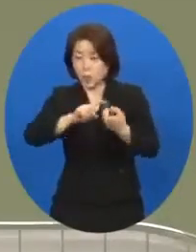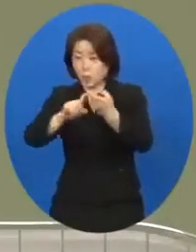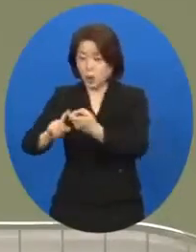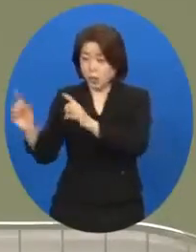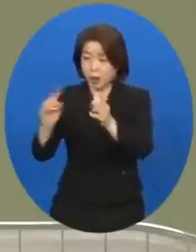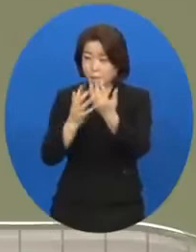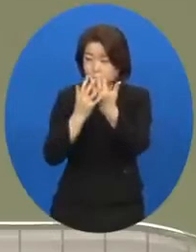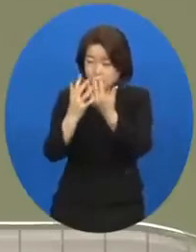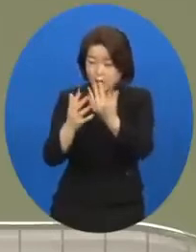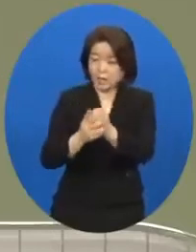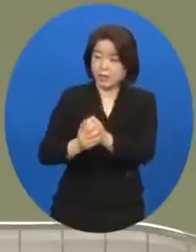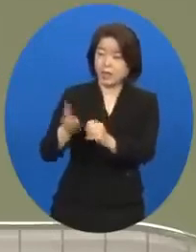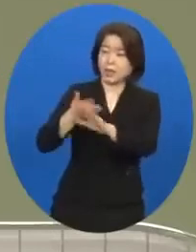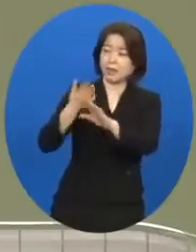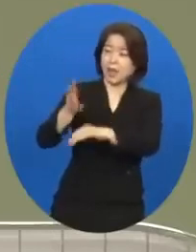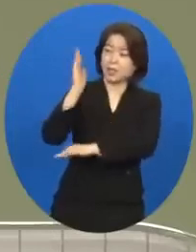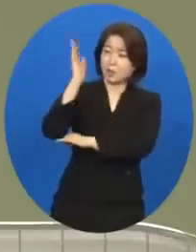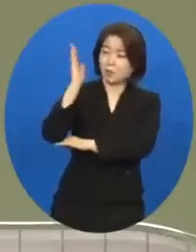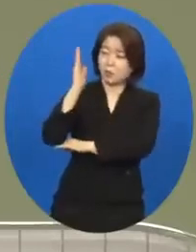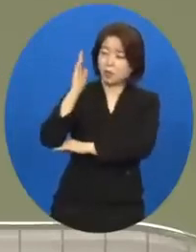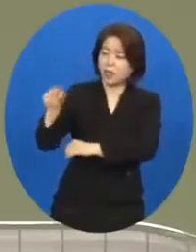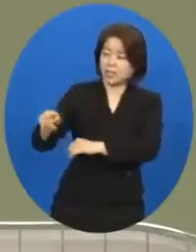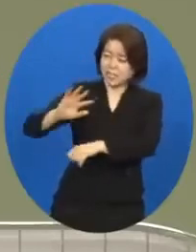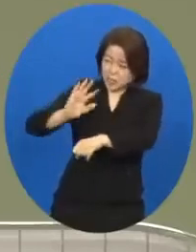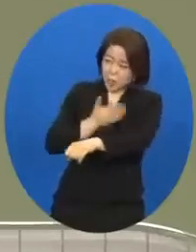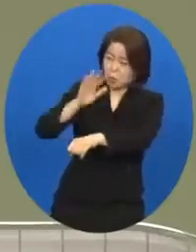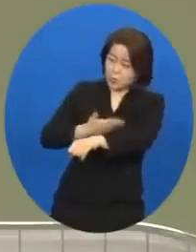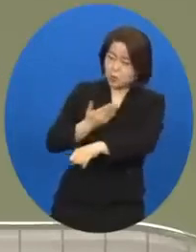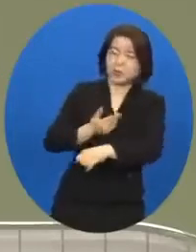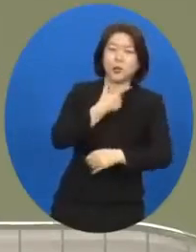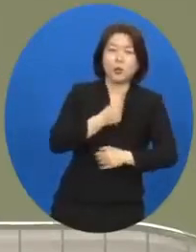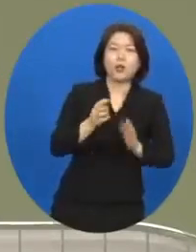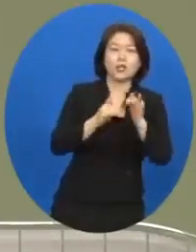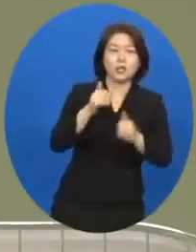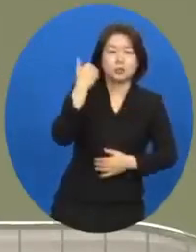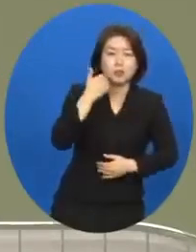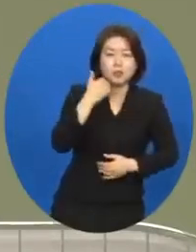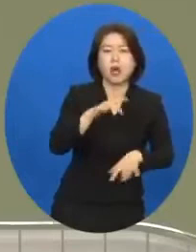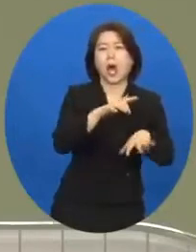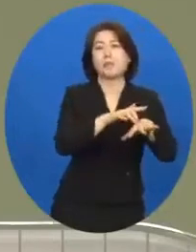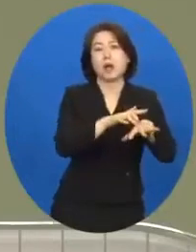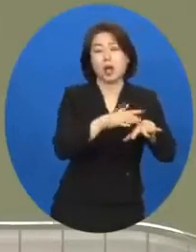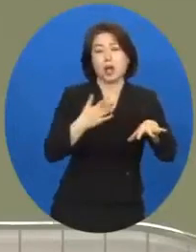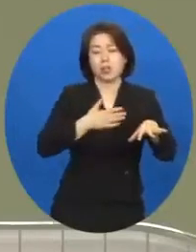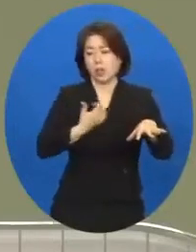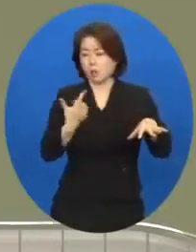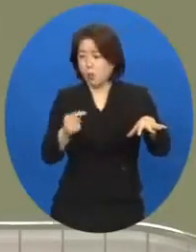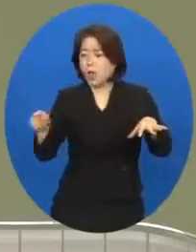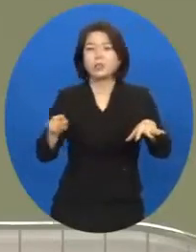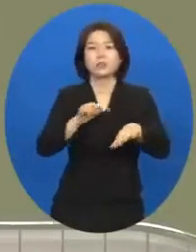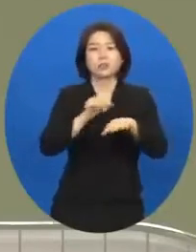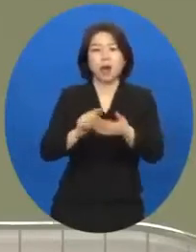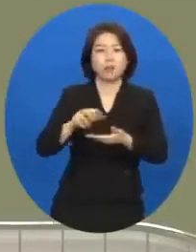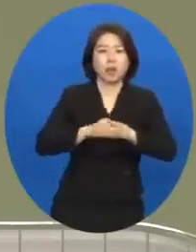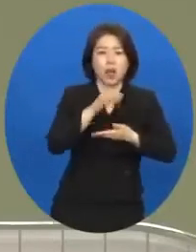목사님들이 설교 죽쓰기를 원하는 건 누구예요? 악마죠. 근데 제가 그 마음을 가지고 있더라.